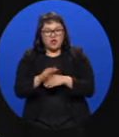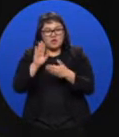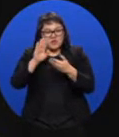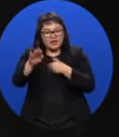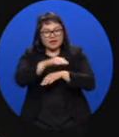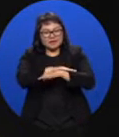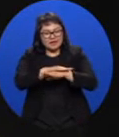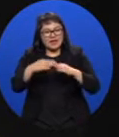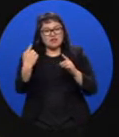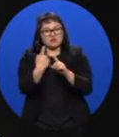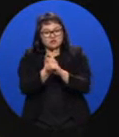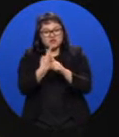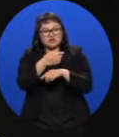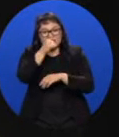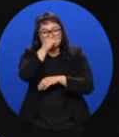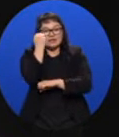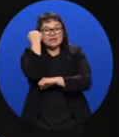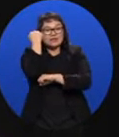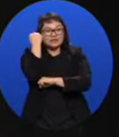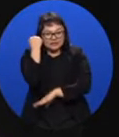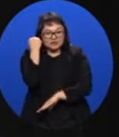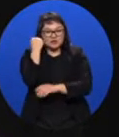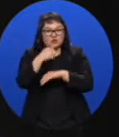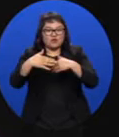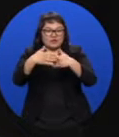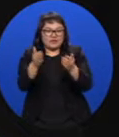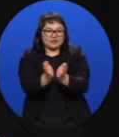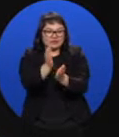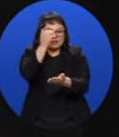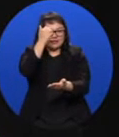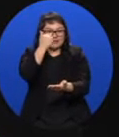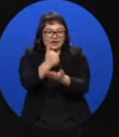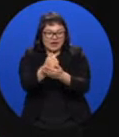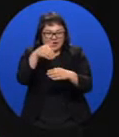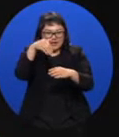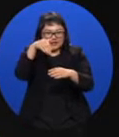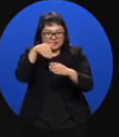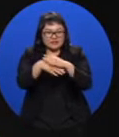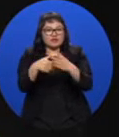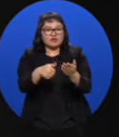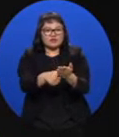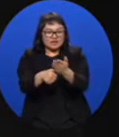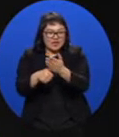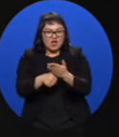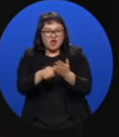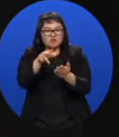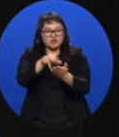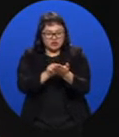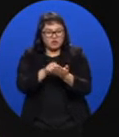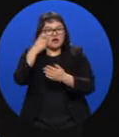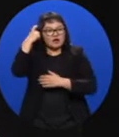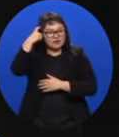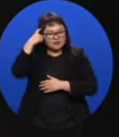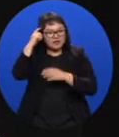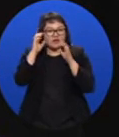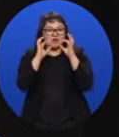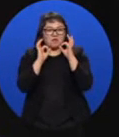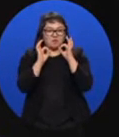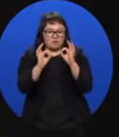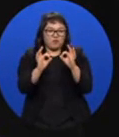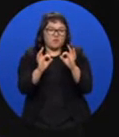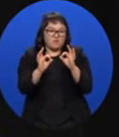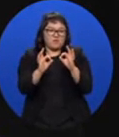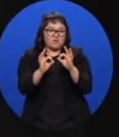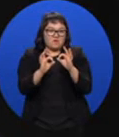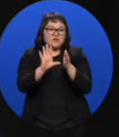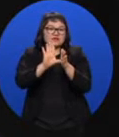수 있는 이런 기초 단체장 이런 직선제 문제도 우리가 한번 고려를 해볼